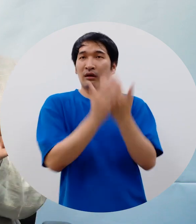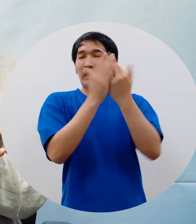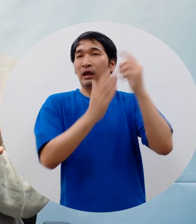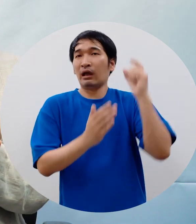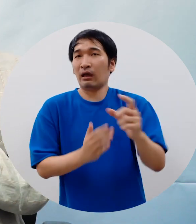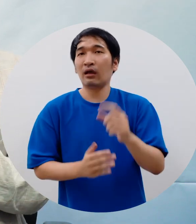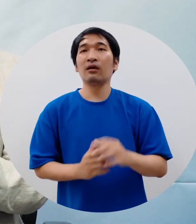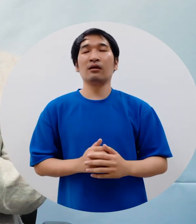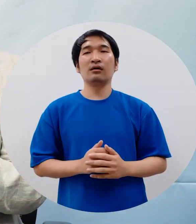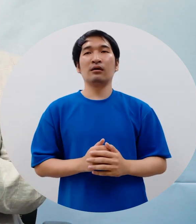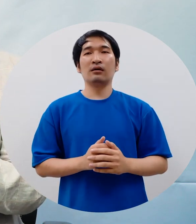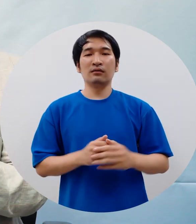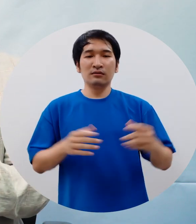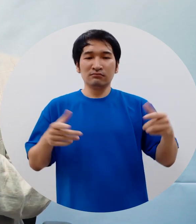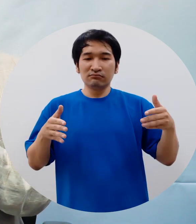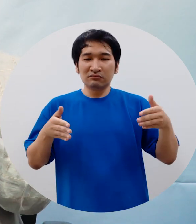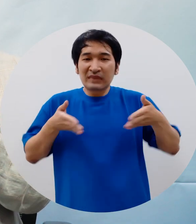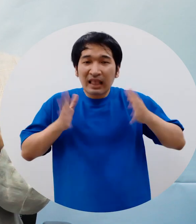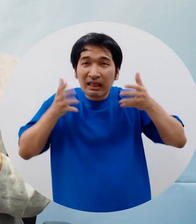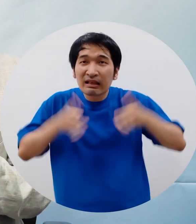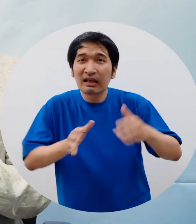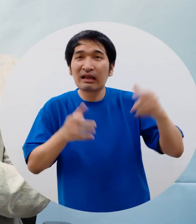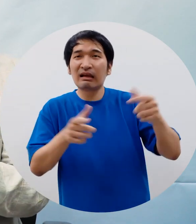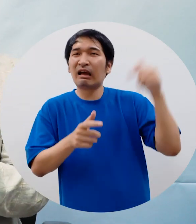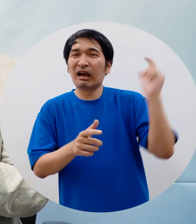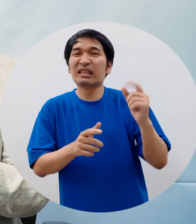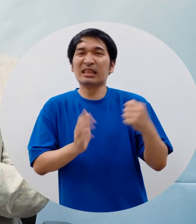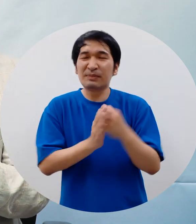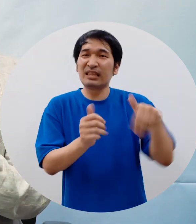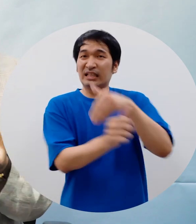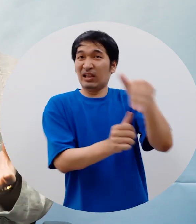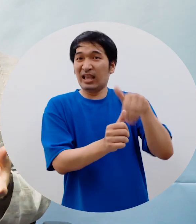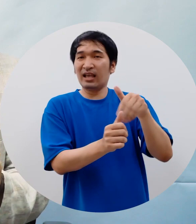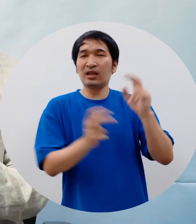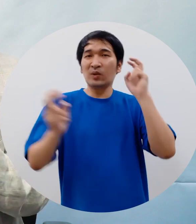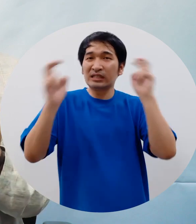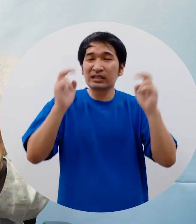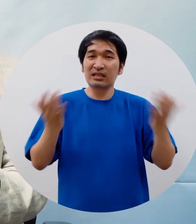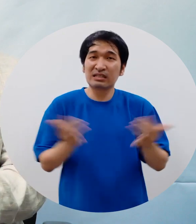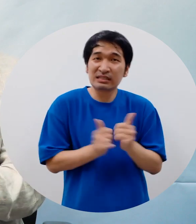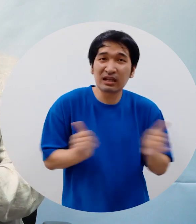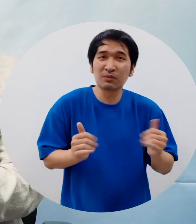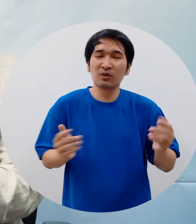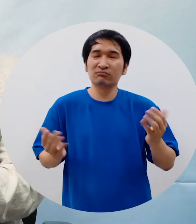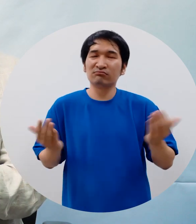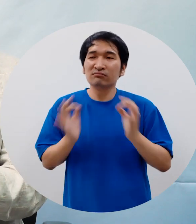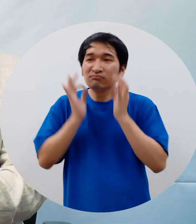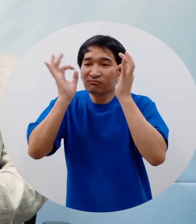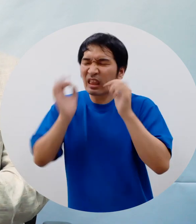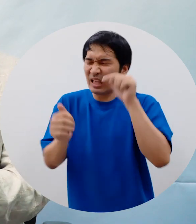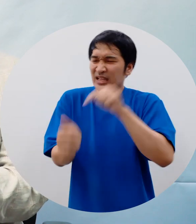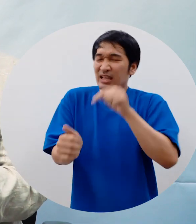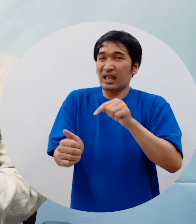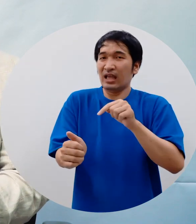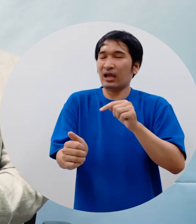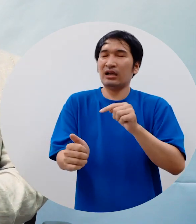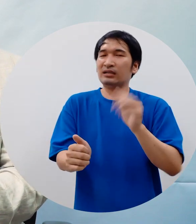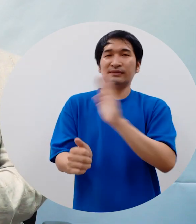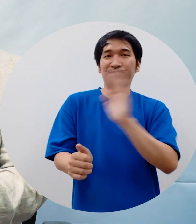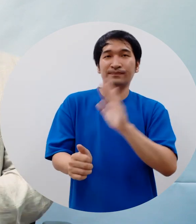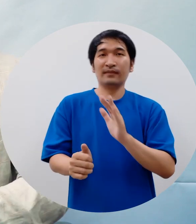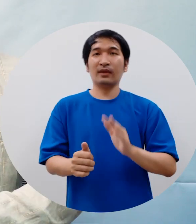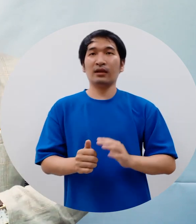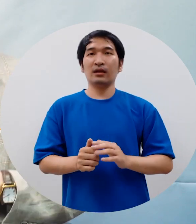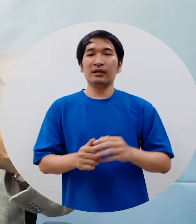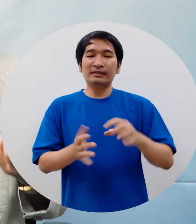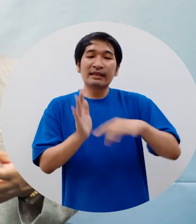저출산의 자식들이 갇혀있다고 생각하면서 기업 활력과 국민에게 노동을 해서 노력하시라고 하는 그런 신호와 이걸 만들어드린